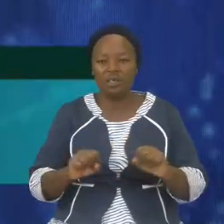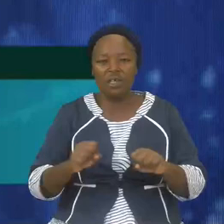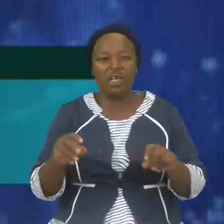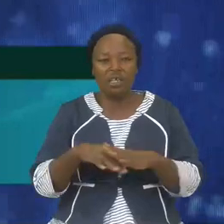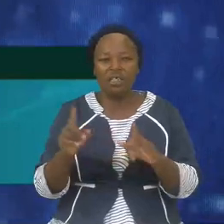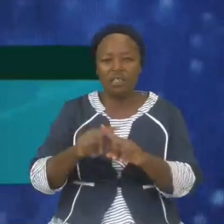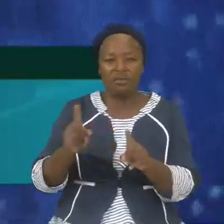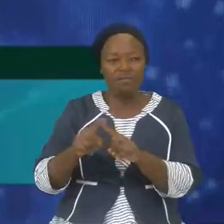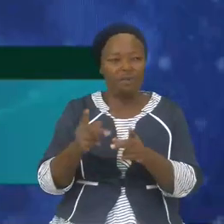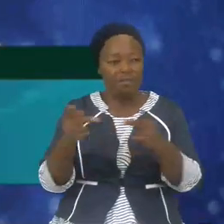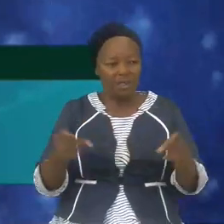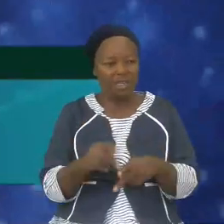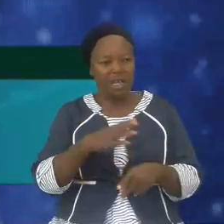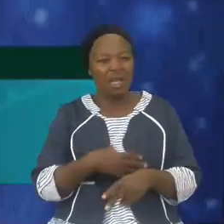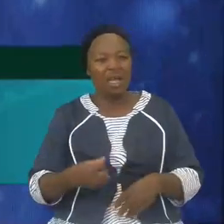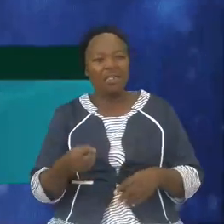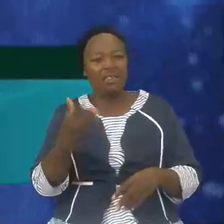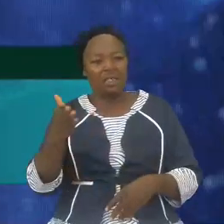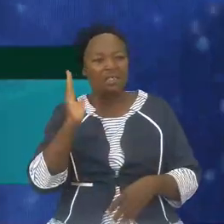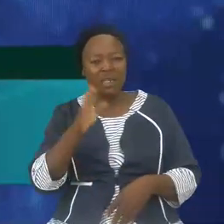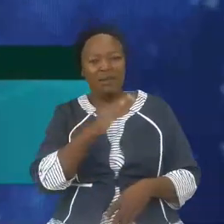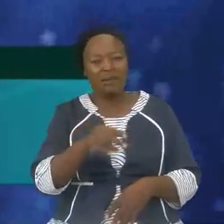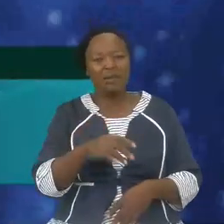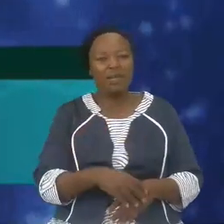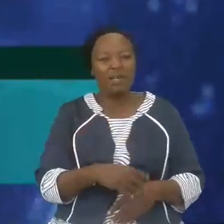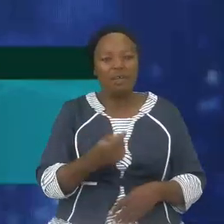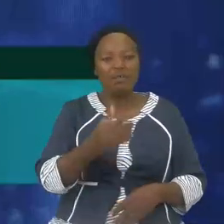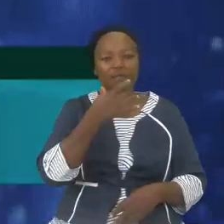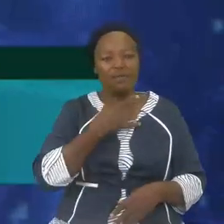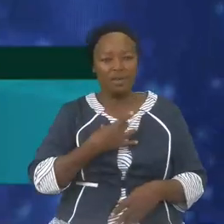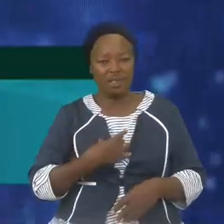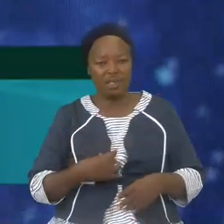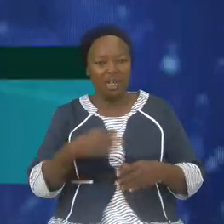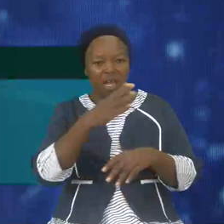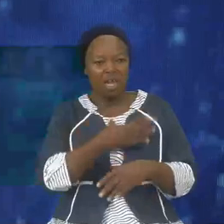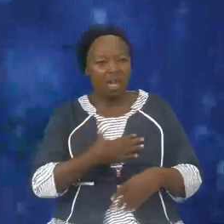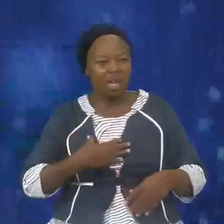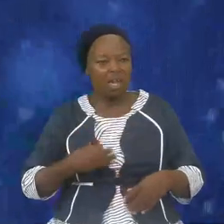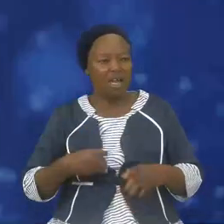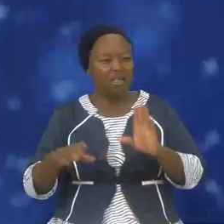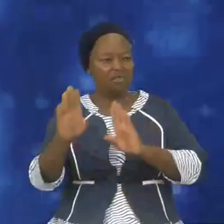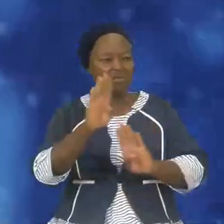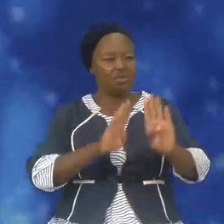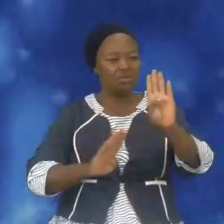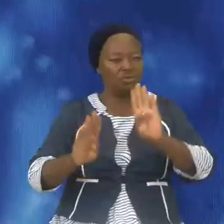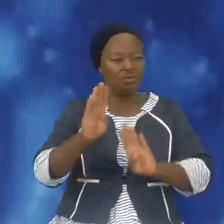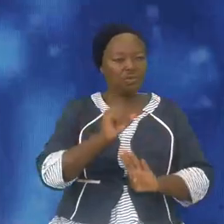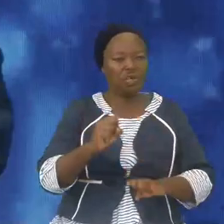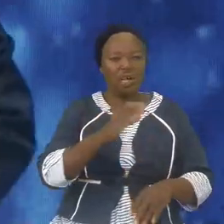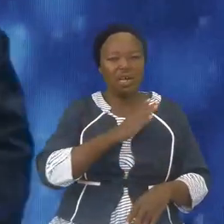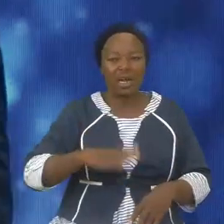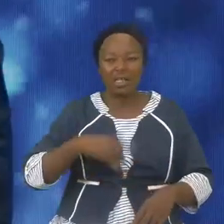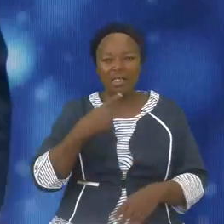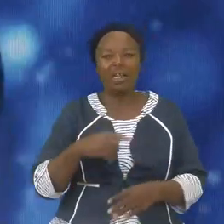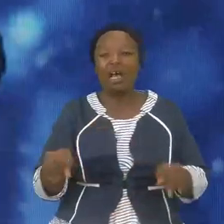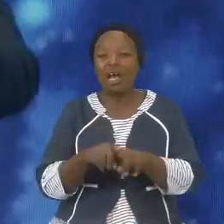lieux. Et il y aura des famines. Ce ne sera que le commencement des douleurs.